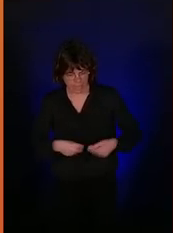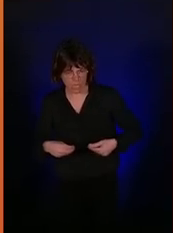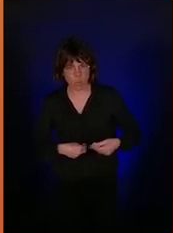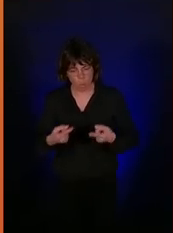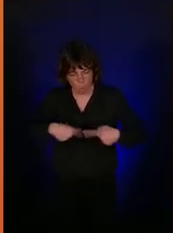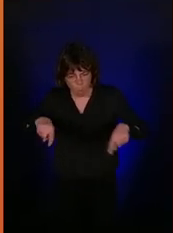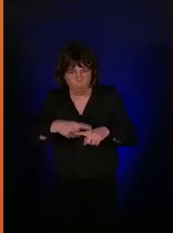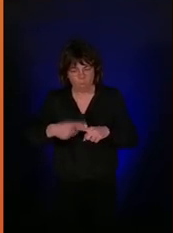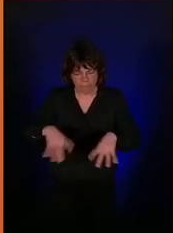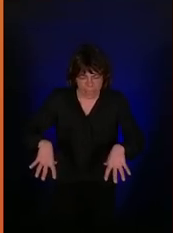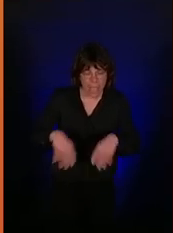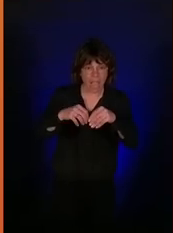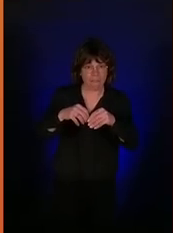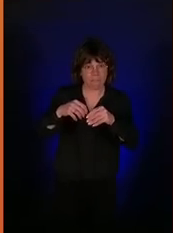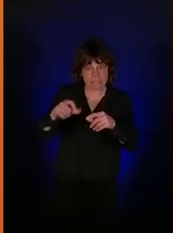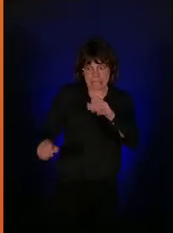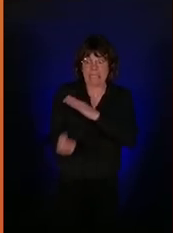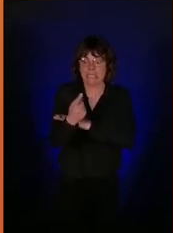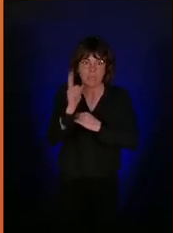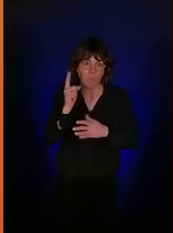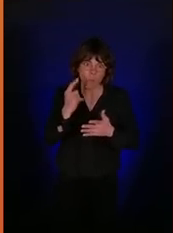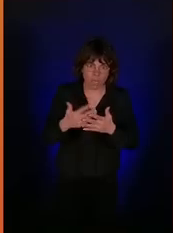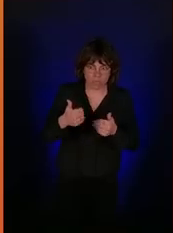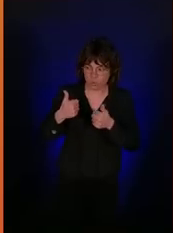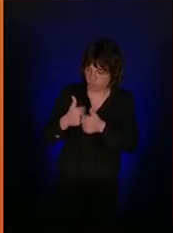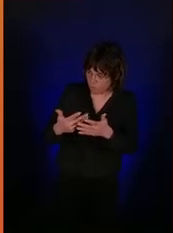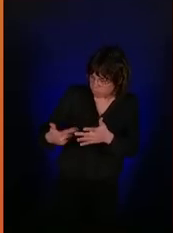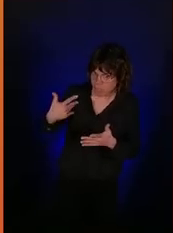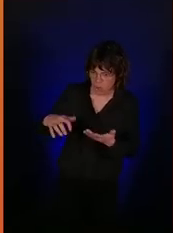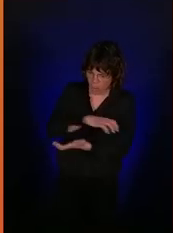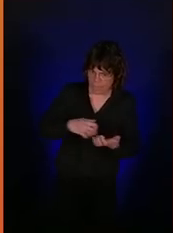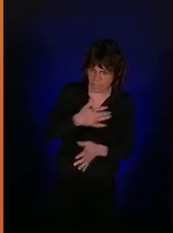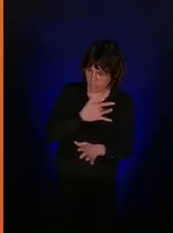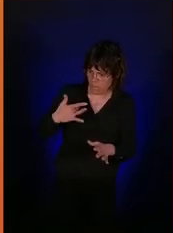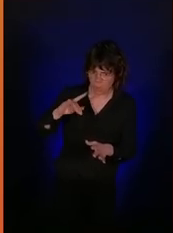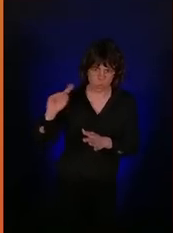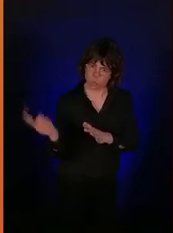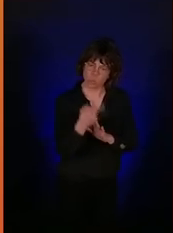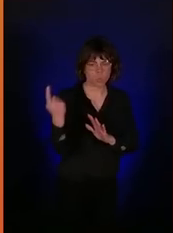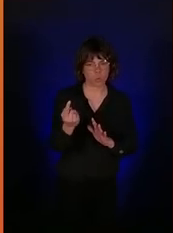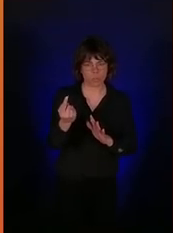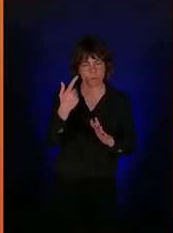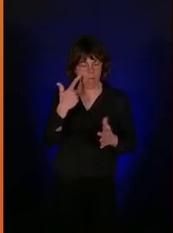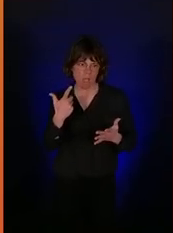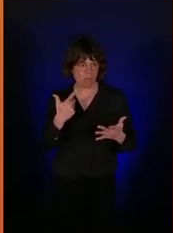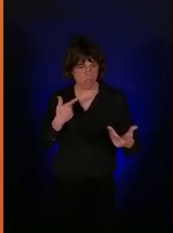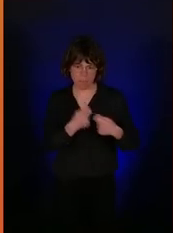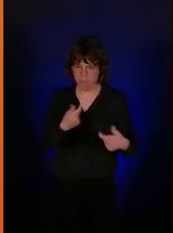confédérale, inédite par la pandémie à laquelle chacune et chacun d'entre nous a dû